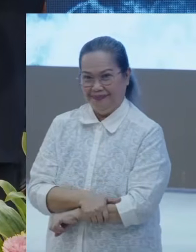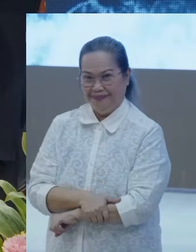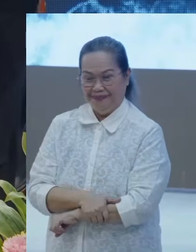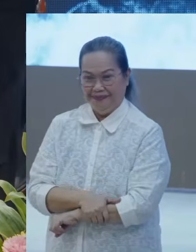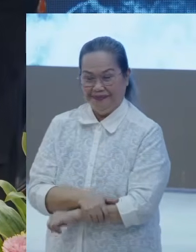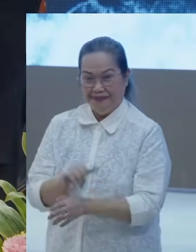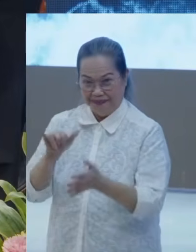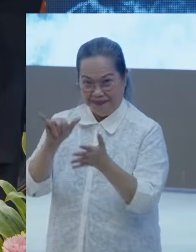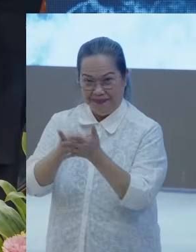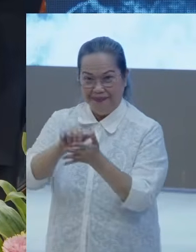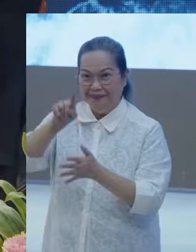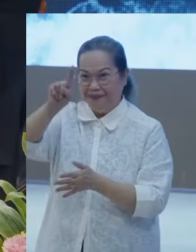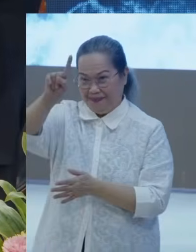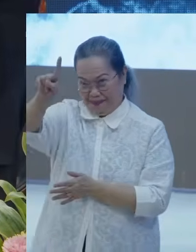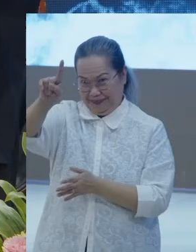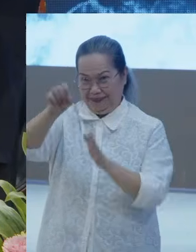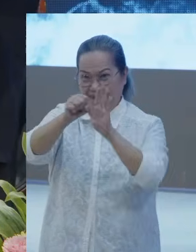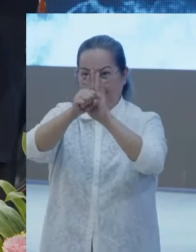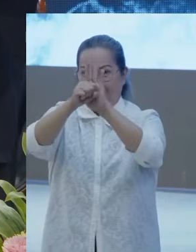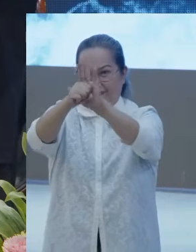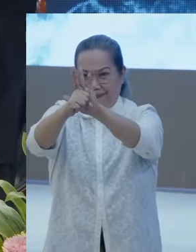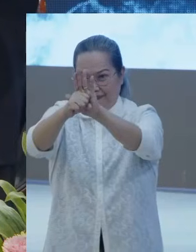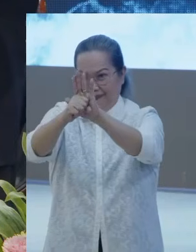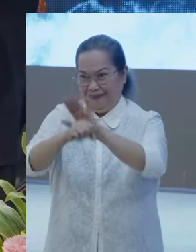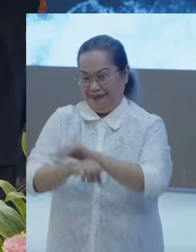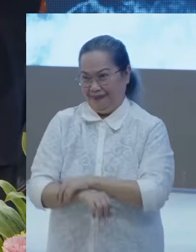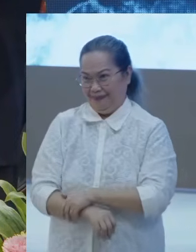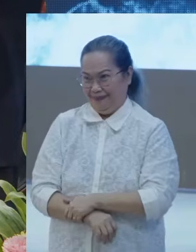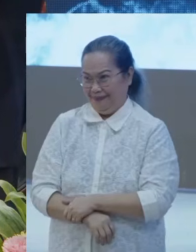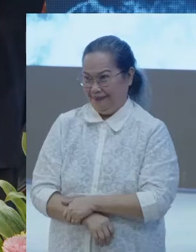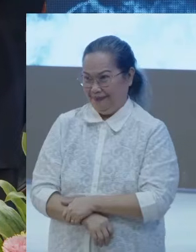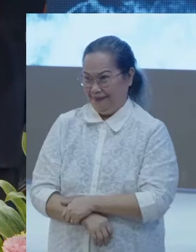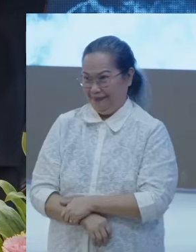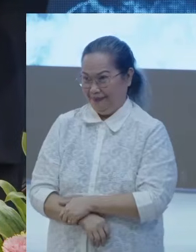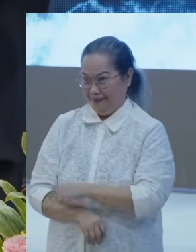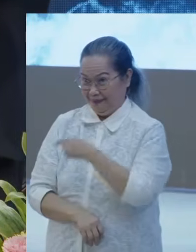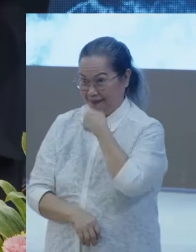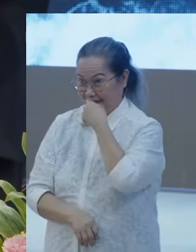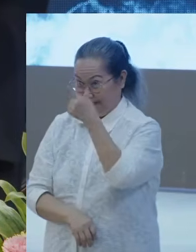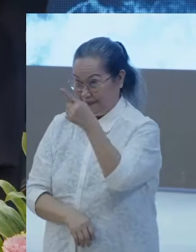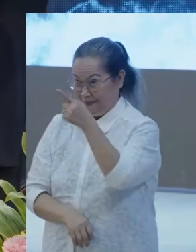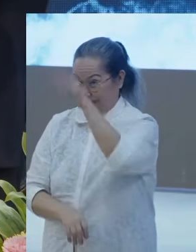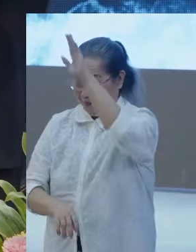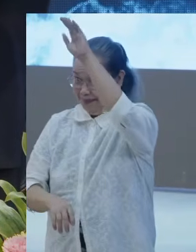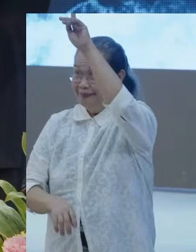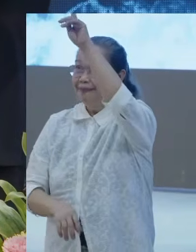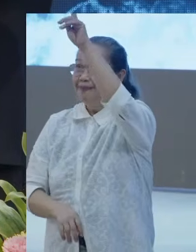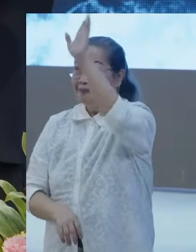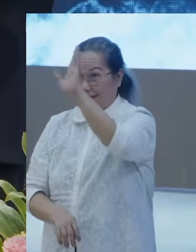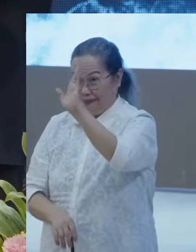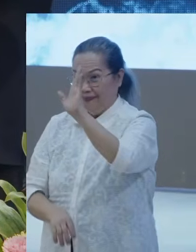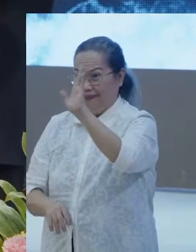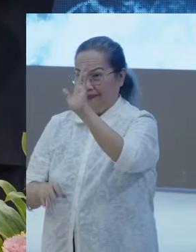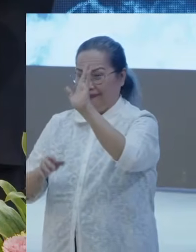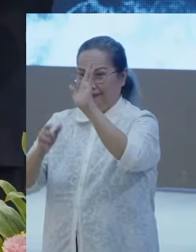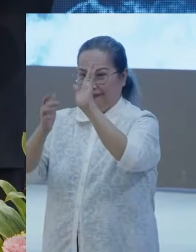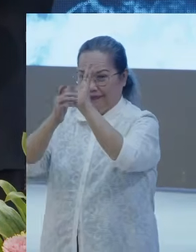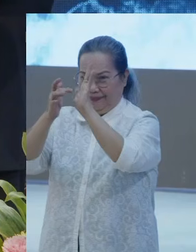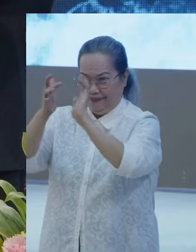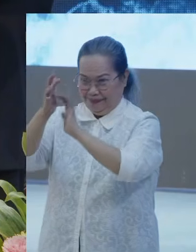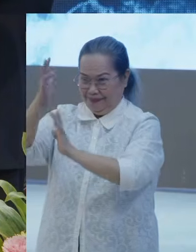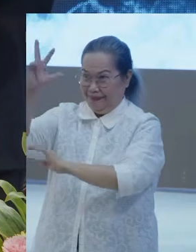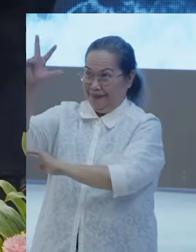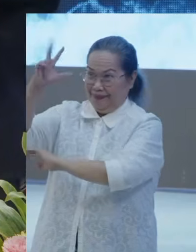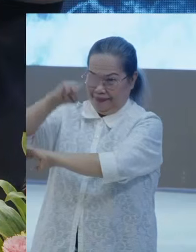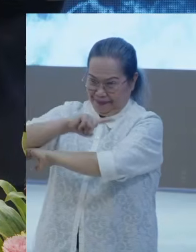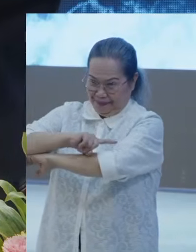Yun ay isang sign. Ngayon, nasabi niya, so will the Son of Man be 3 days and